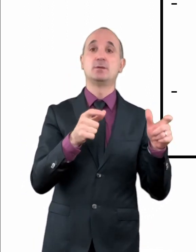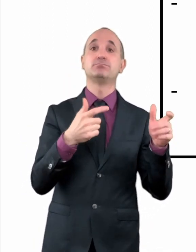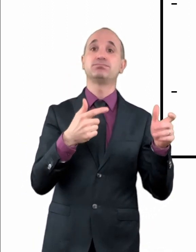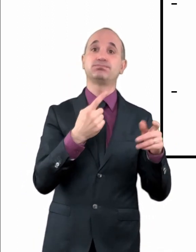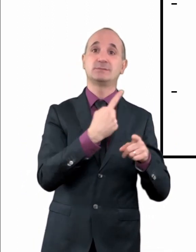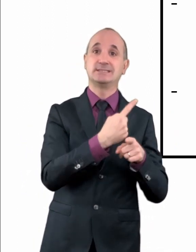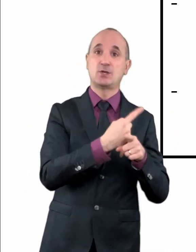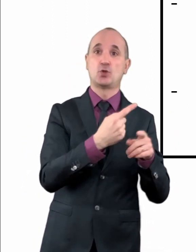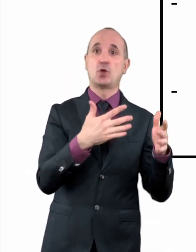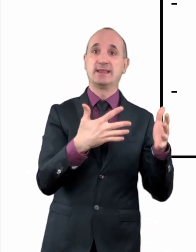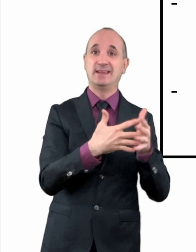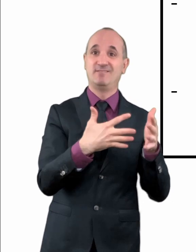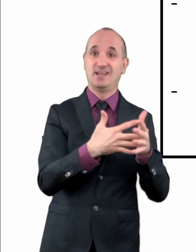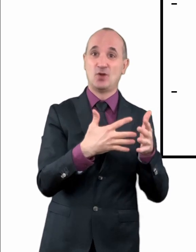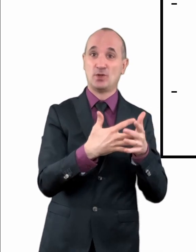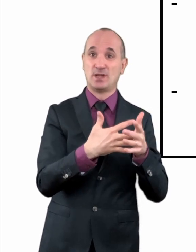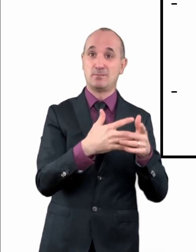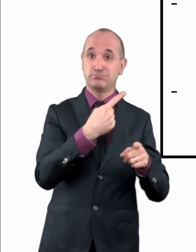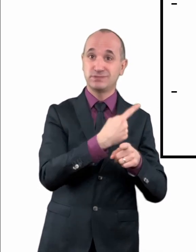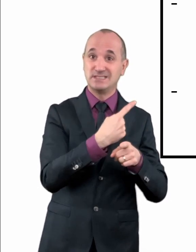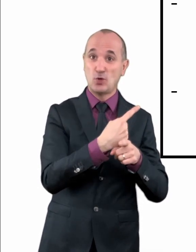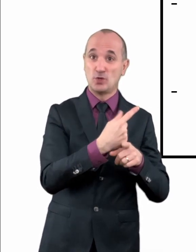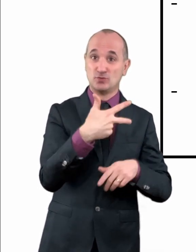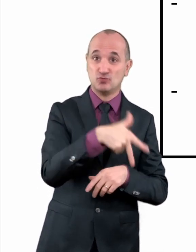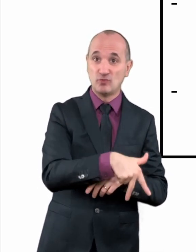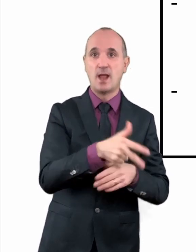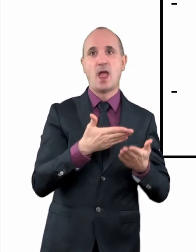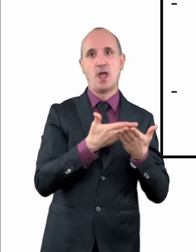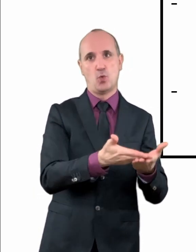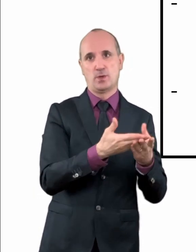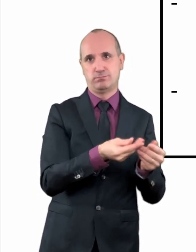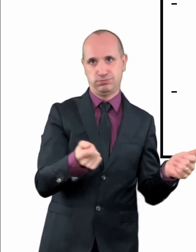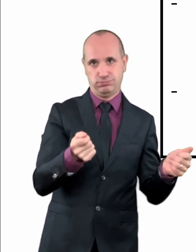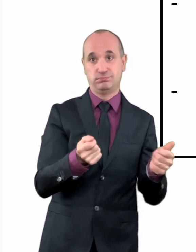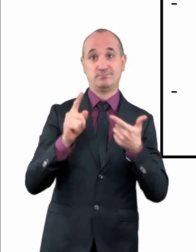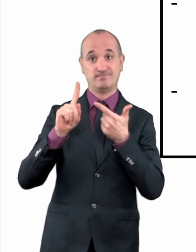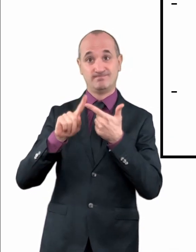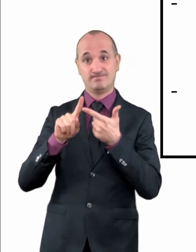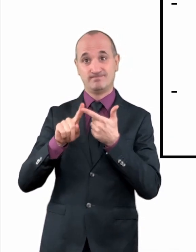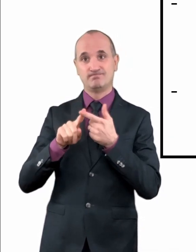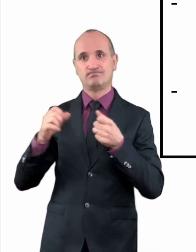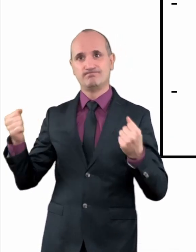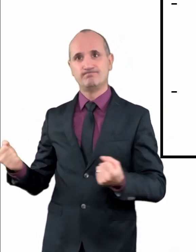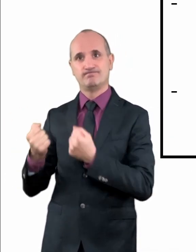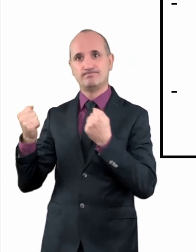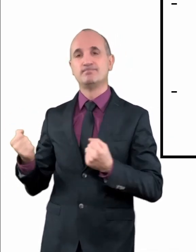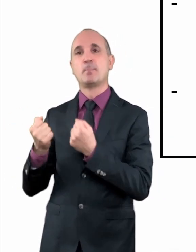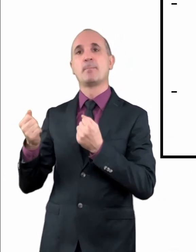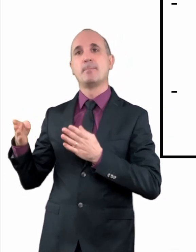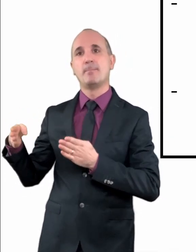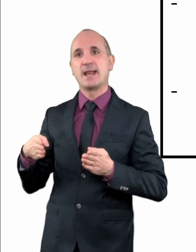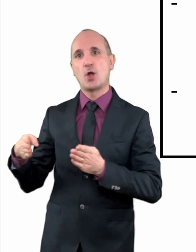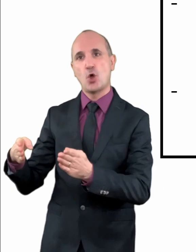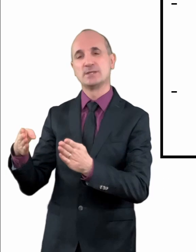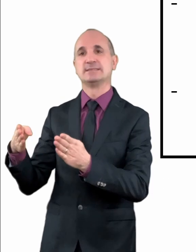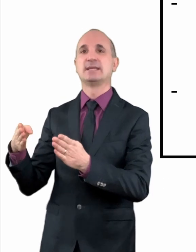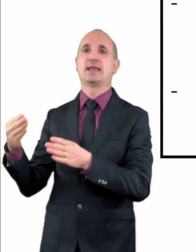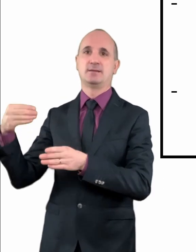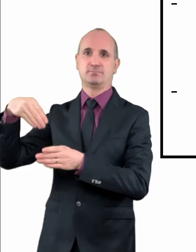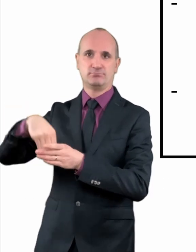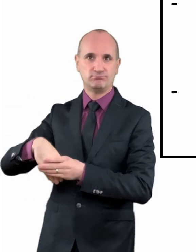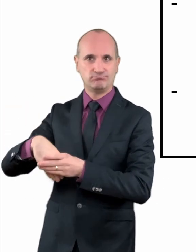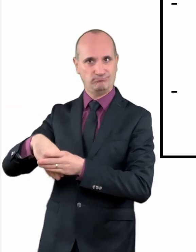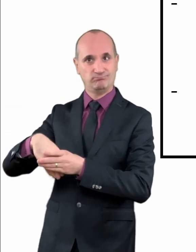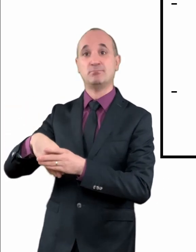prestazioni necessarie a ridurre o a rimuovere situazioni problematiche o di bisogno sociale favorire